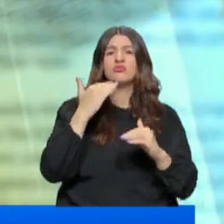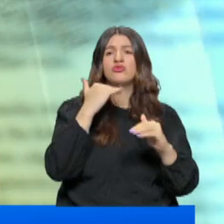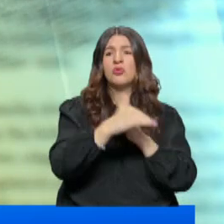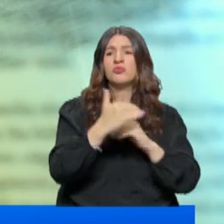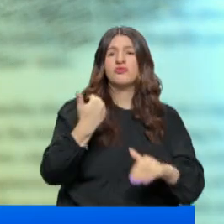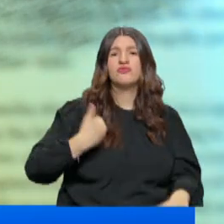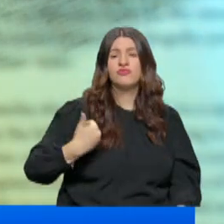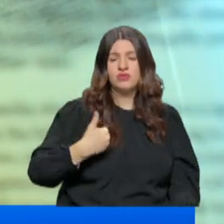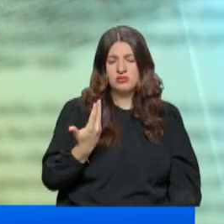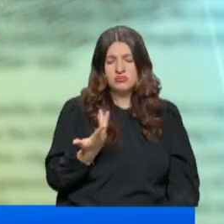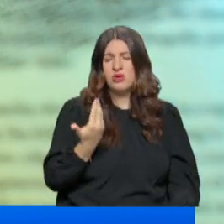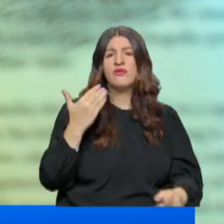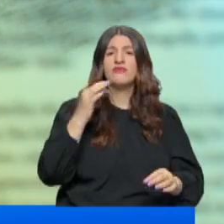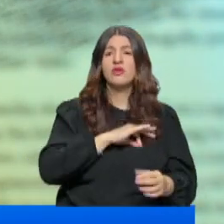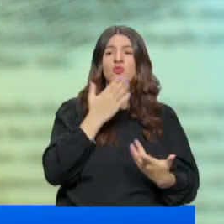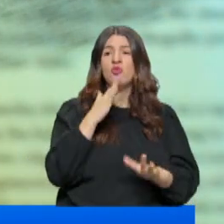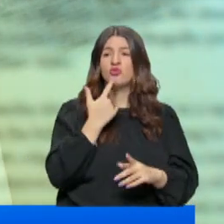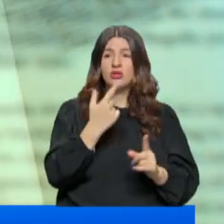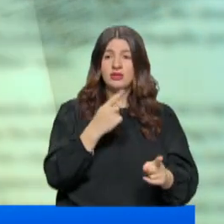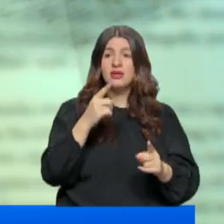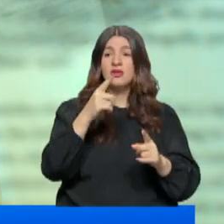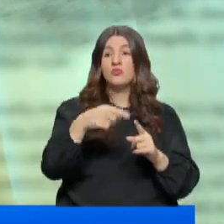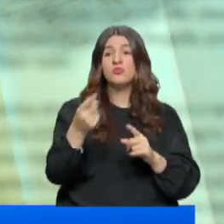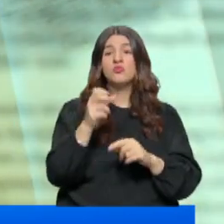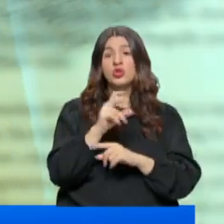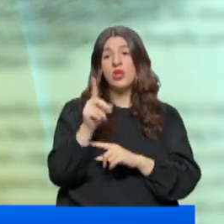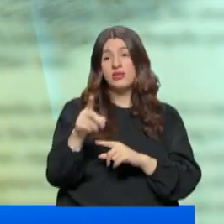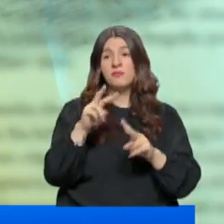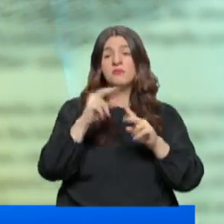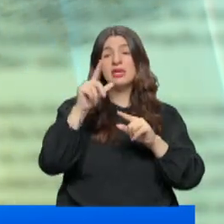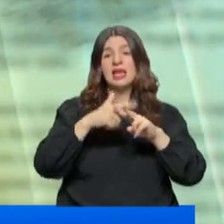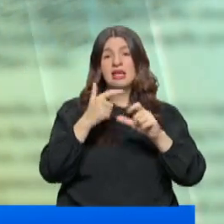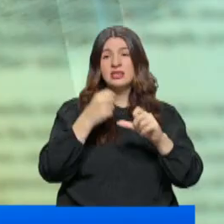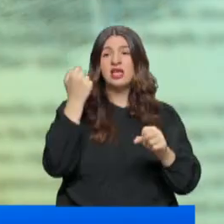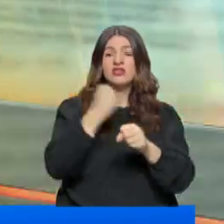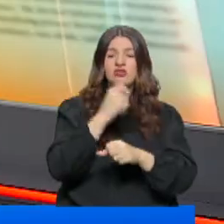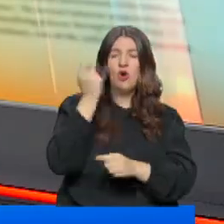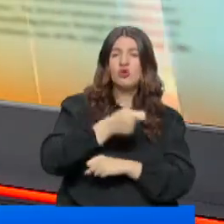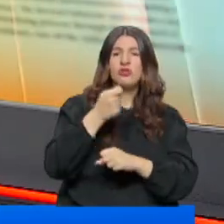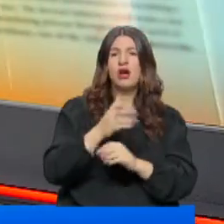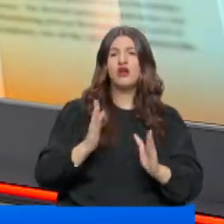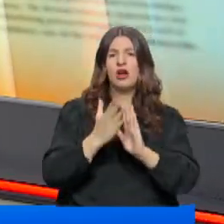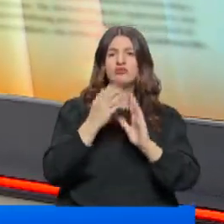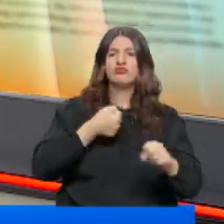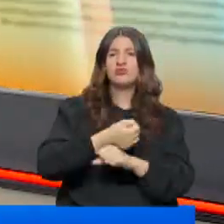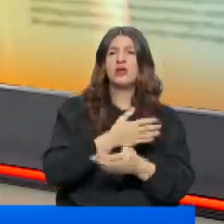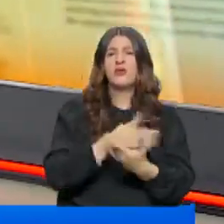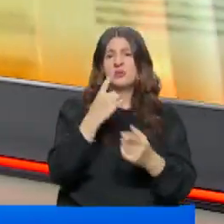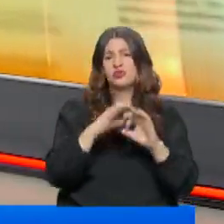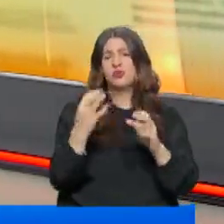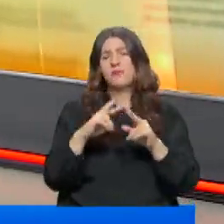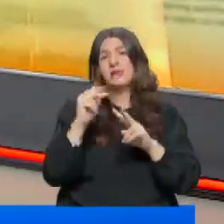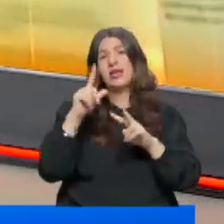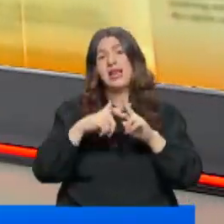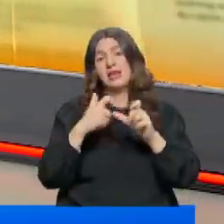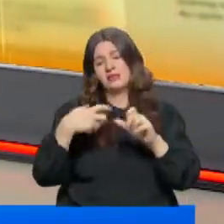dedi. Muğla'nın Milas ilçesi Aslankaya köyünde taş ocağına karşı mücadele sürüyor şeklinde bir cümlede